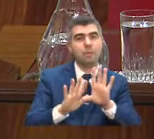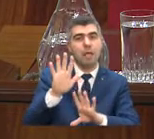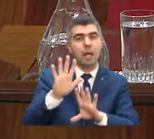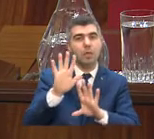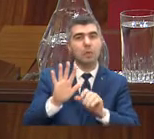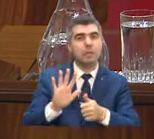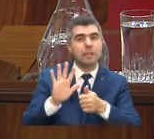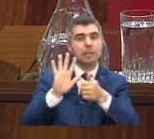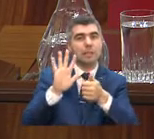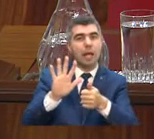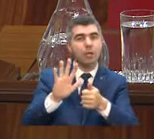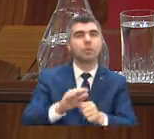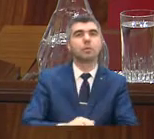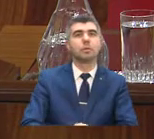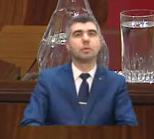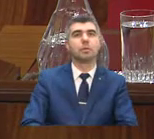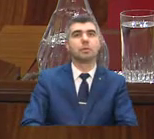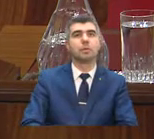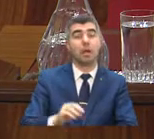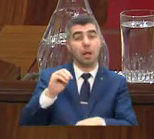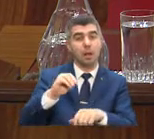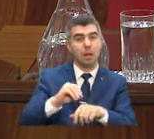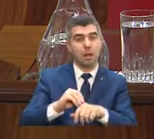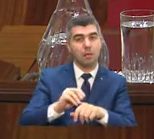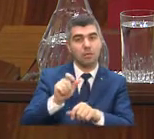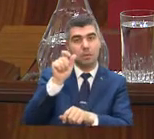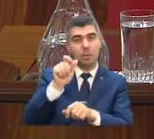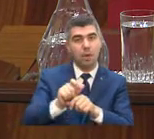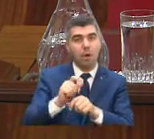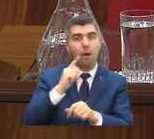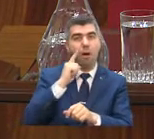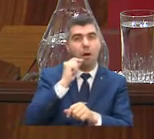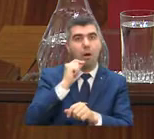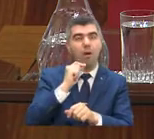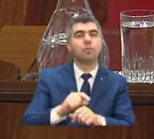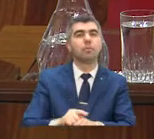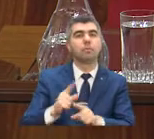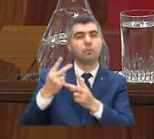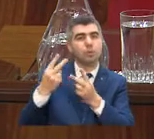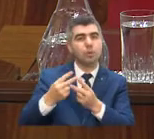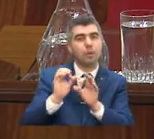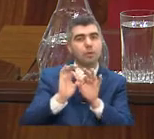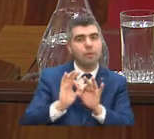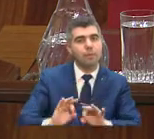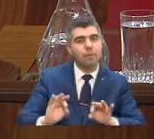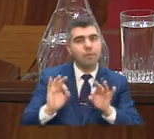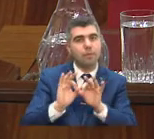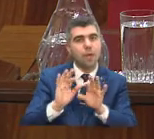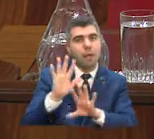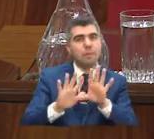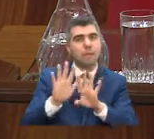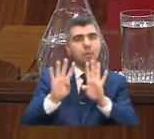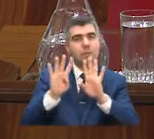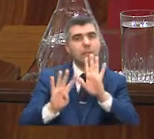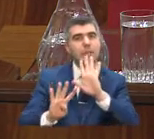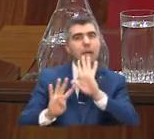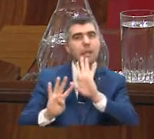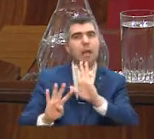نوفمبر 2018، ثم السيد عبد الصمد عرشان متغيب عن جلستي 15 و19